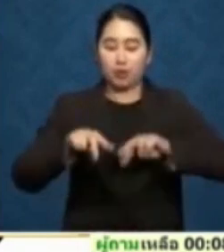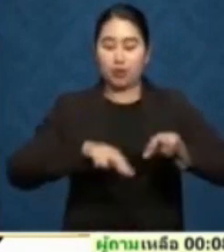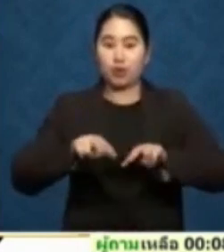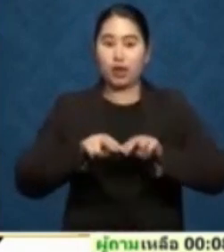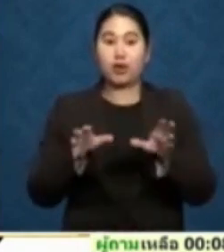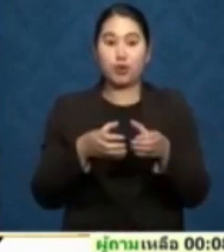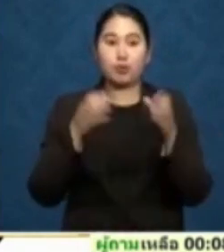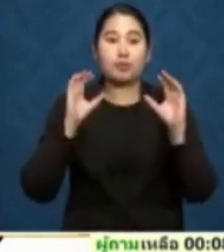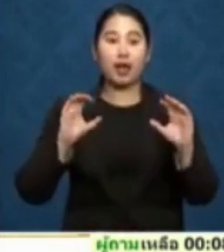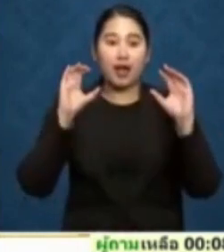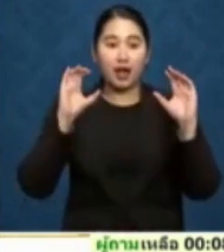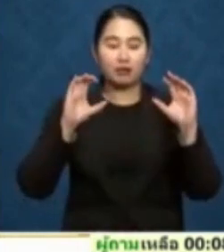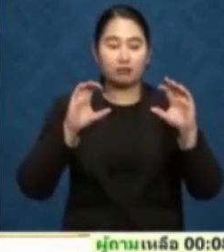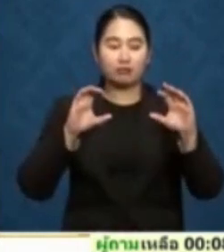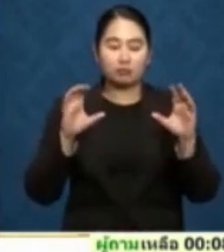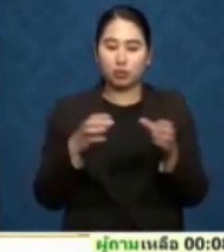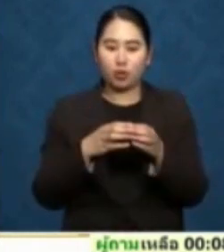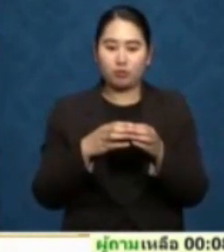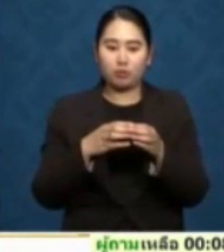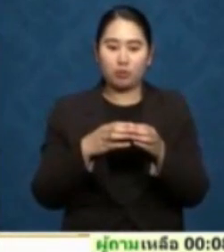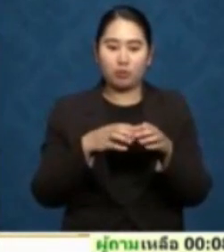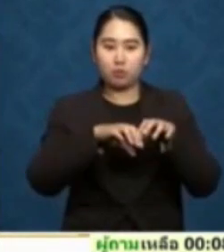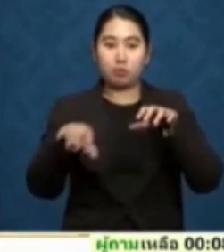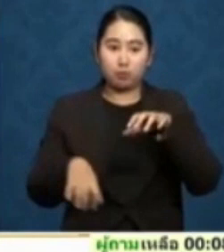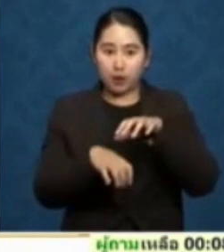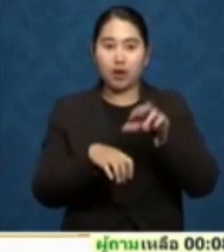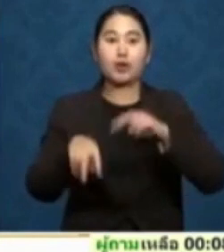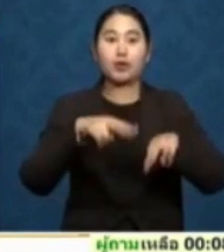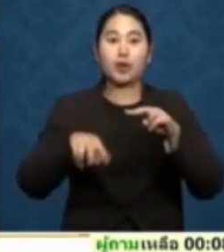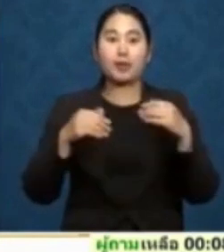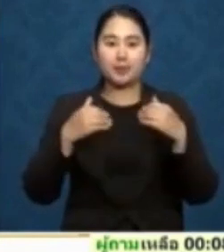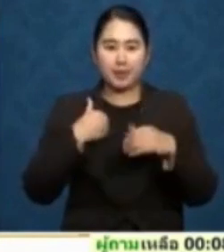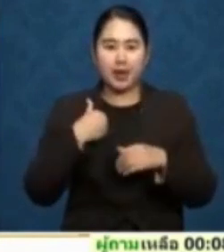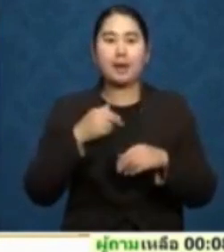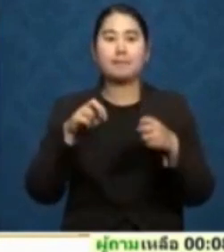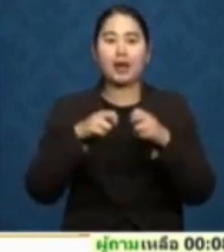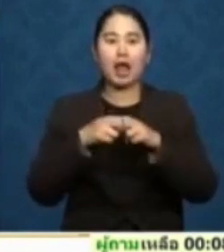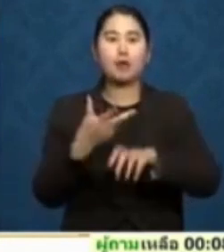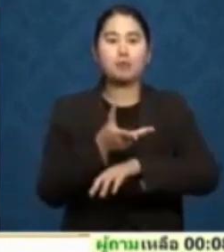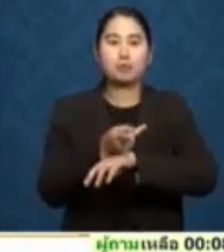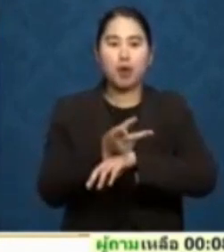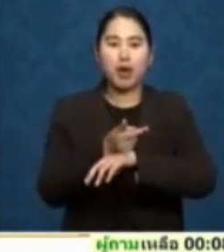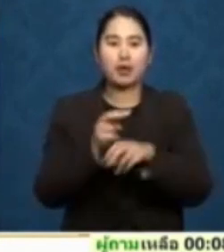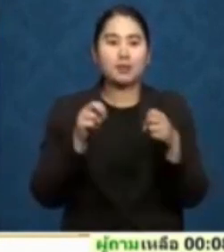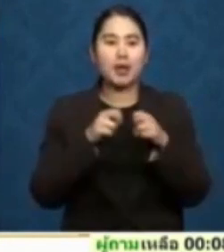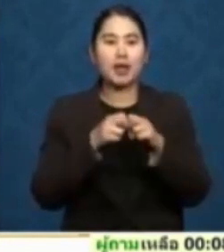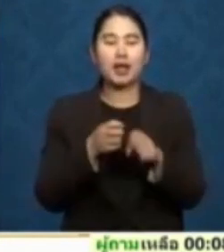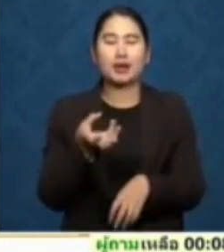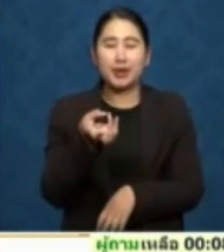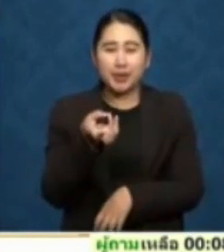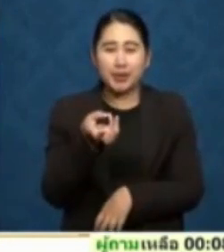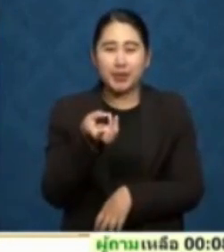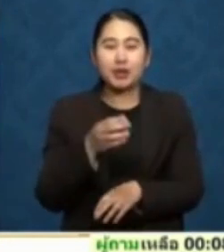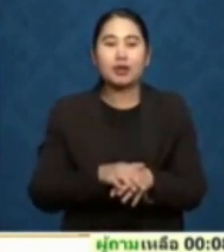การต่างๆเนี่ยทั่วทั้งประเทศนะครับปัญหาของภูเก็ตเนี่ยเป็นแค่ปัญหาเล็กๆที่จังหวัดภูเก็ตเกิดขึ้นผ